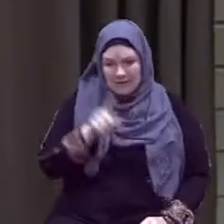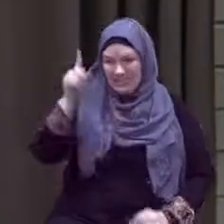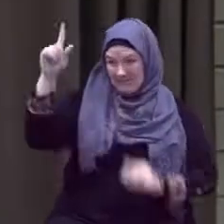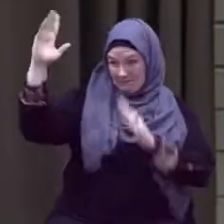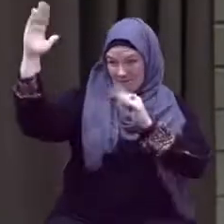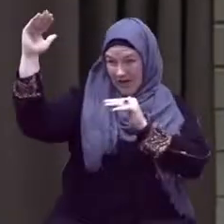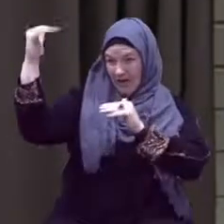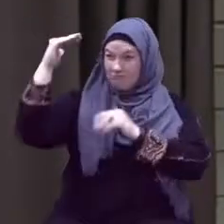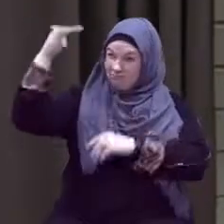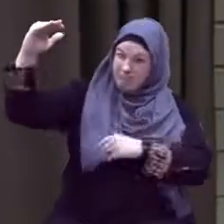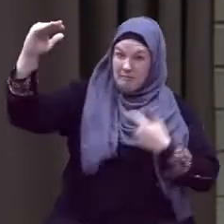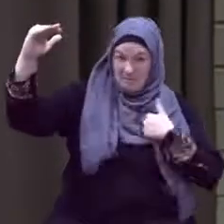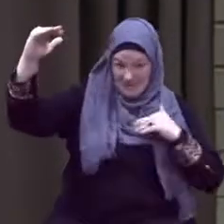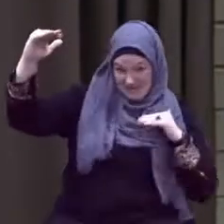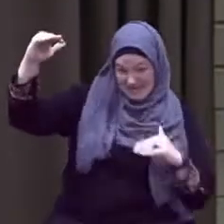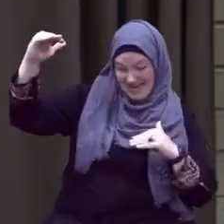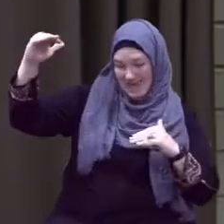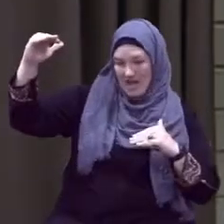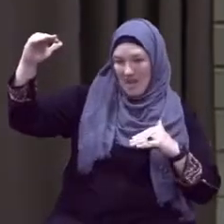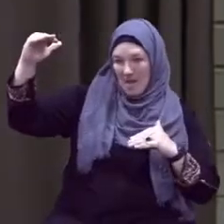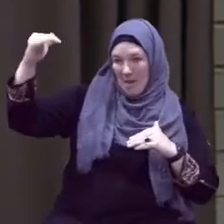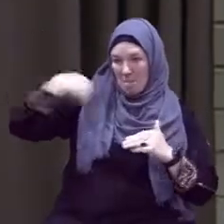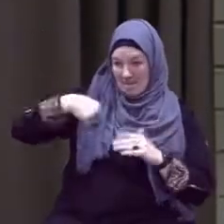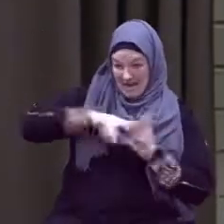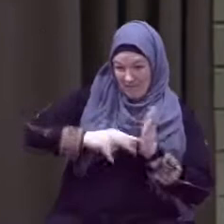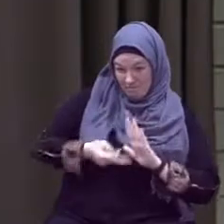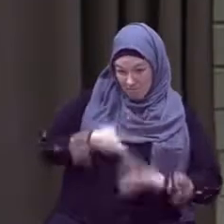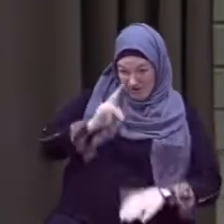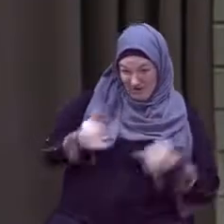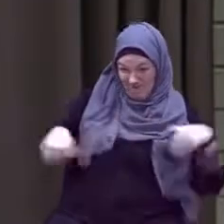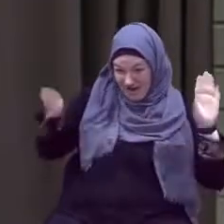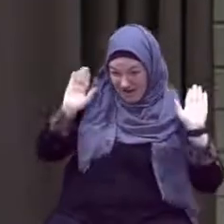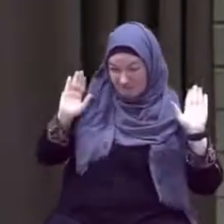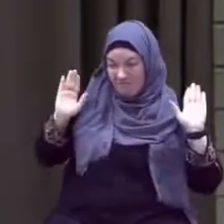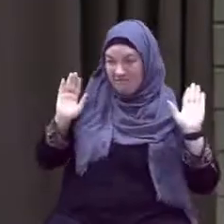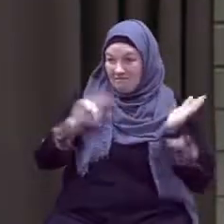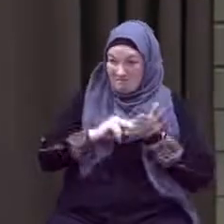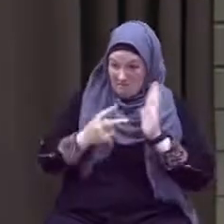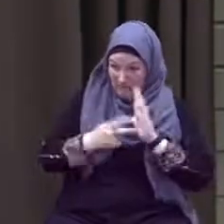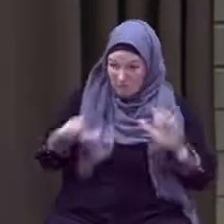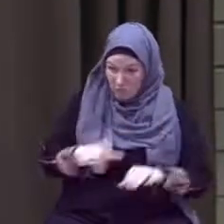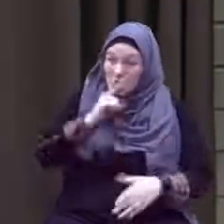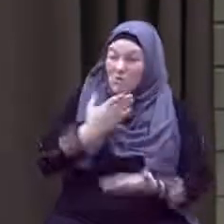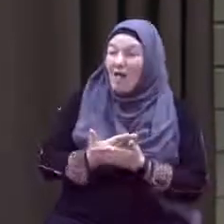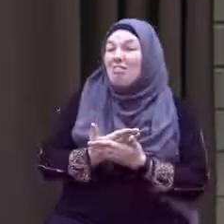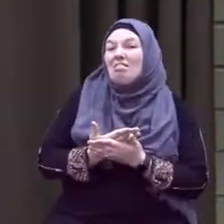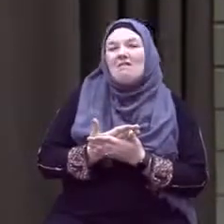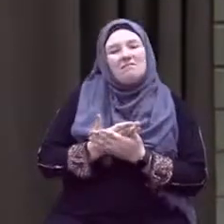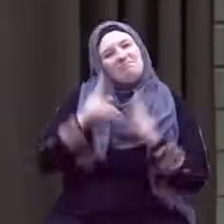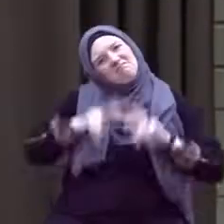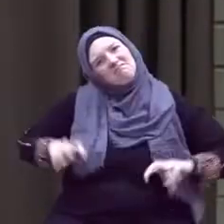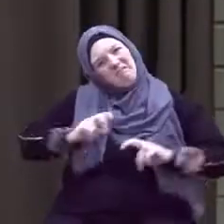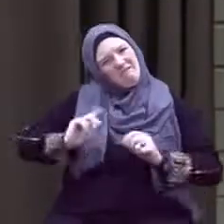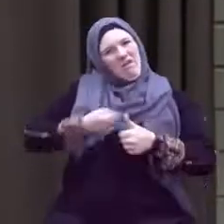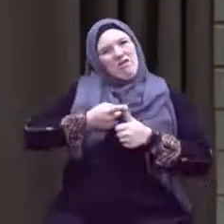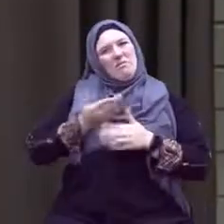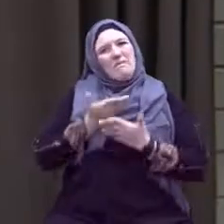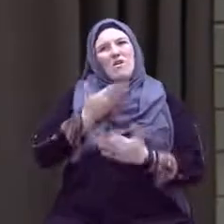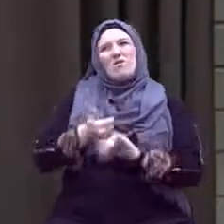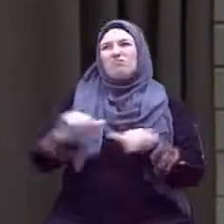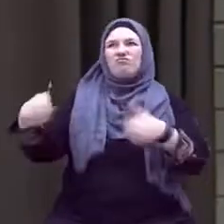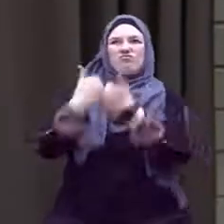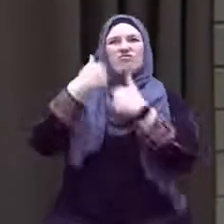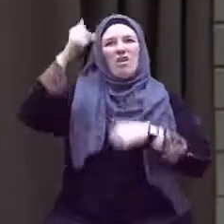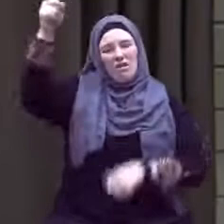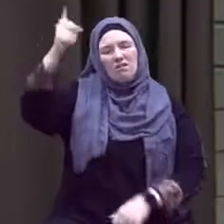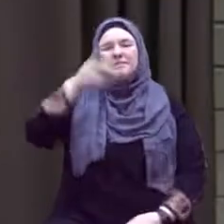اللَّهُ وَجِلَتْ قُلُوبُهُمْ وَإِذَا تُلِيَتْ عَلَيْهِمْ آيَاتُهُ زَادَتْهُمْ إِيمَانًا